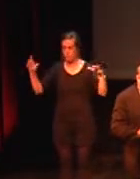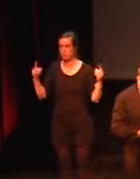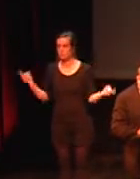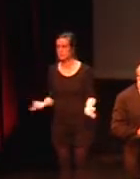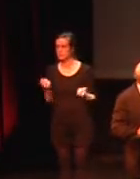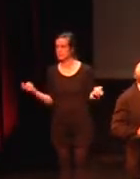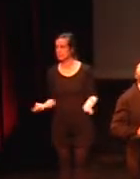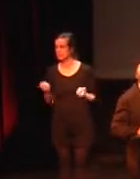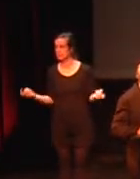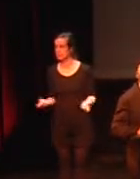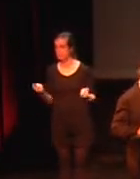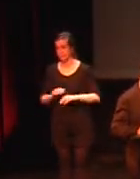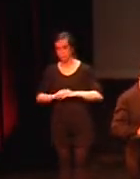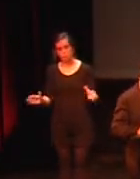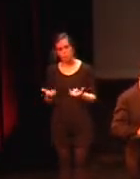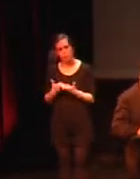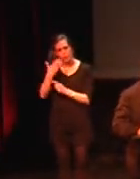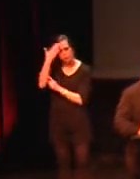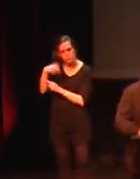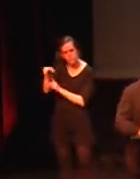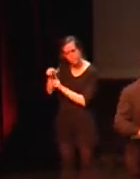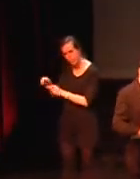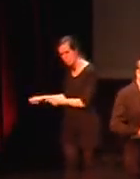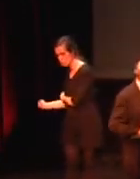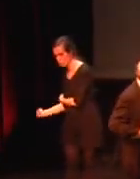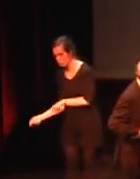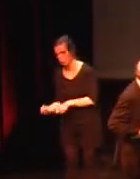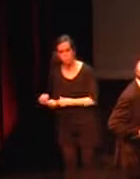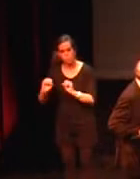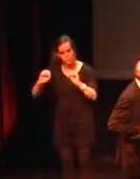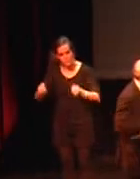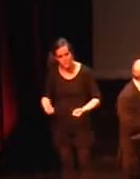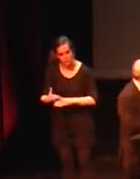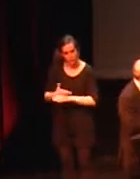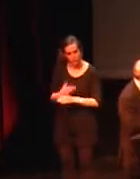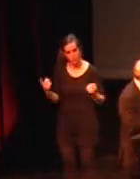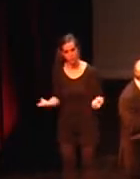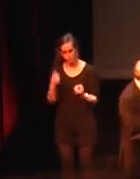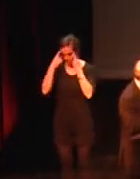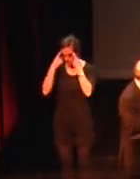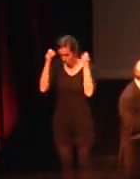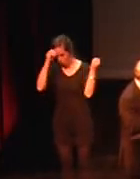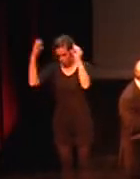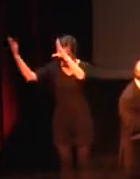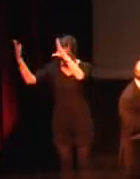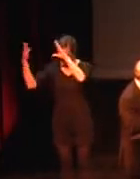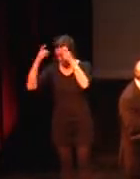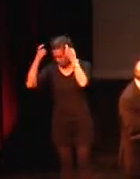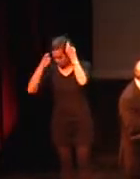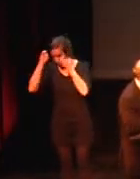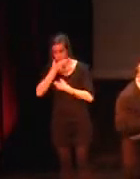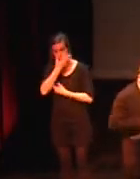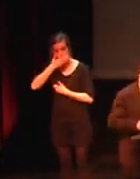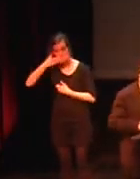Les golfeurs, les gens qui font les skieurs aussi utilisent ça. Donc, il vaut mieux penser à son piano sans pratiquer